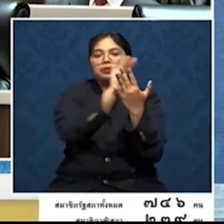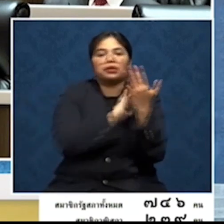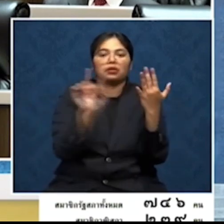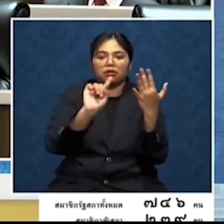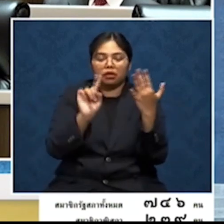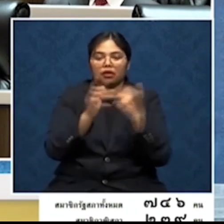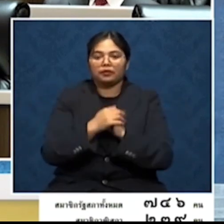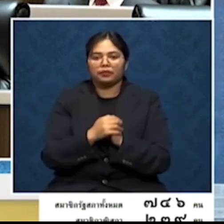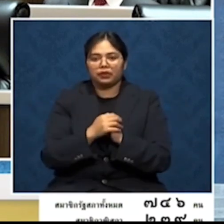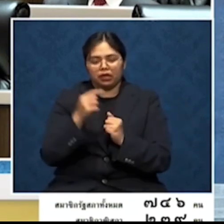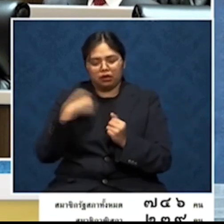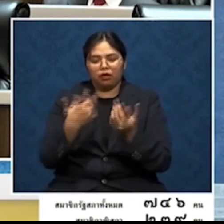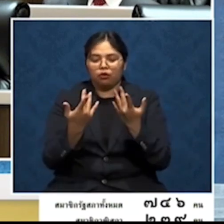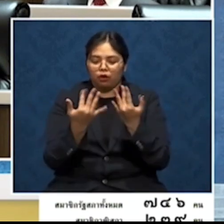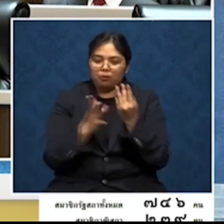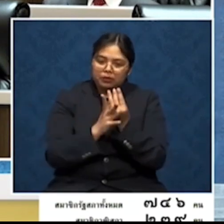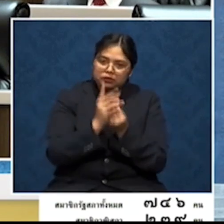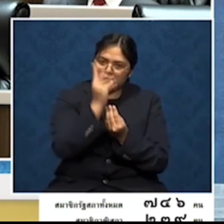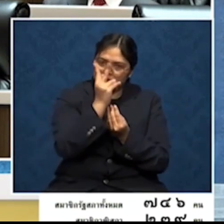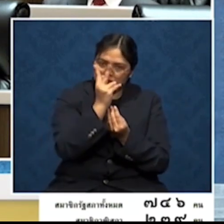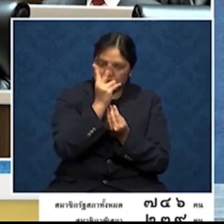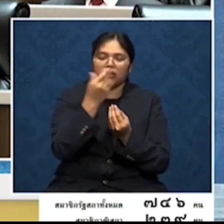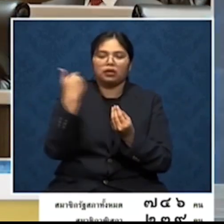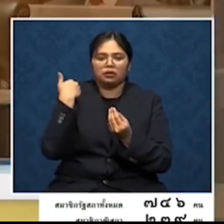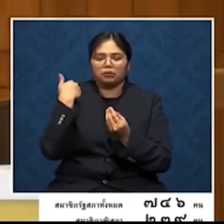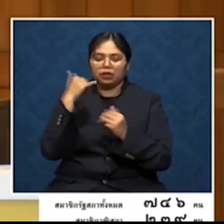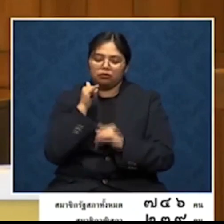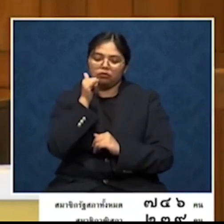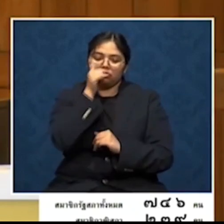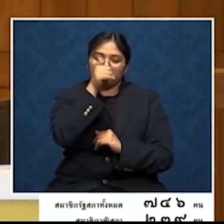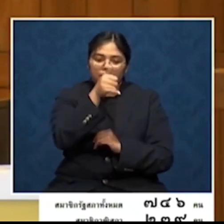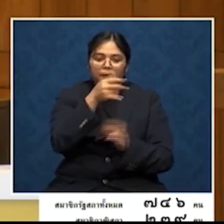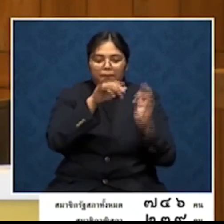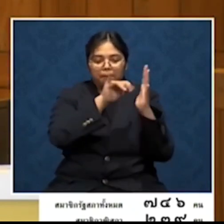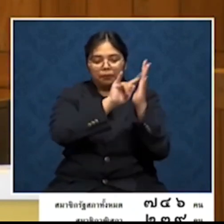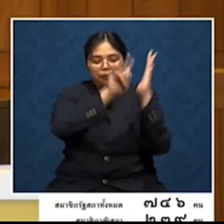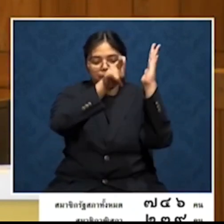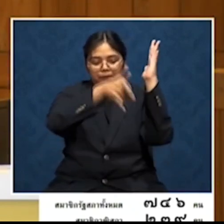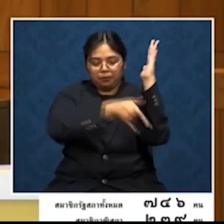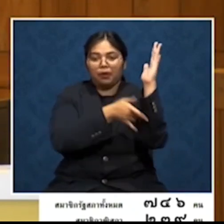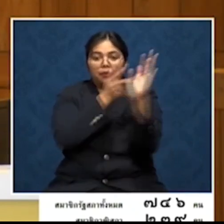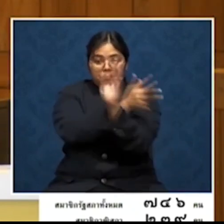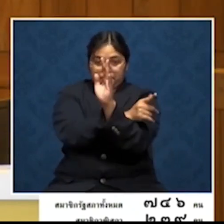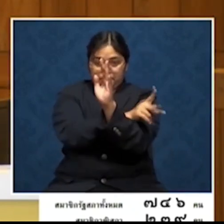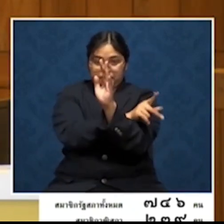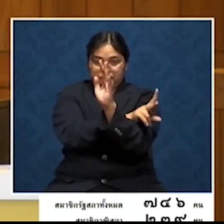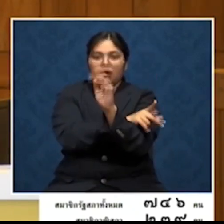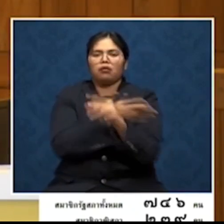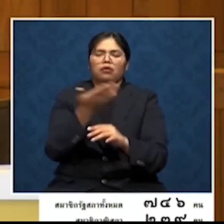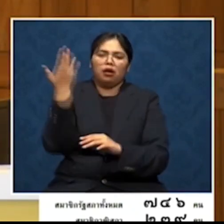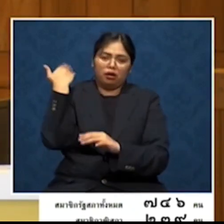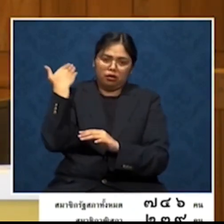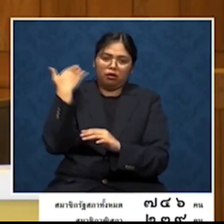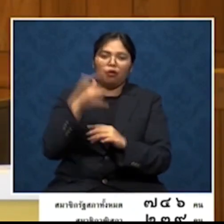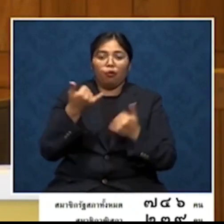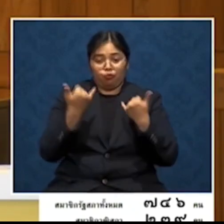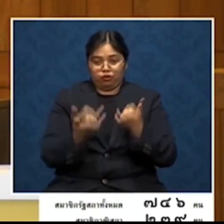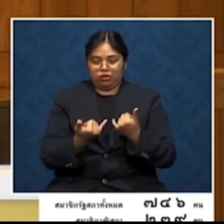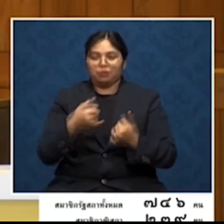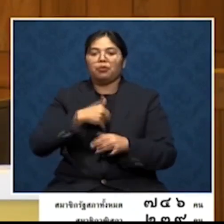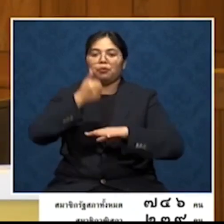อกสองอาิก็จะลไปตามงานอครับที่วนนั้ไดลไปฟังข่อหมู่นมาวนนี้สั่งกได้แล้ว